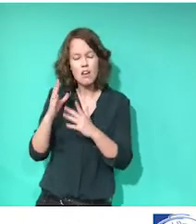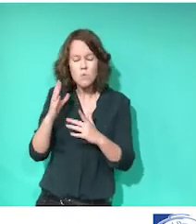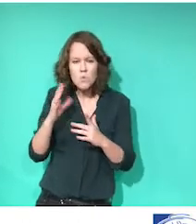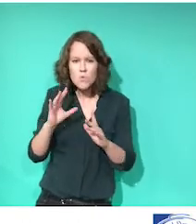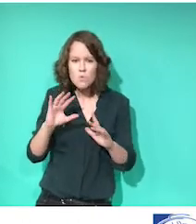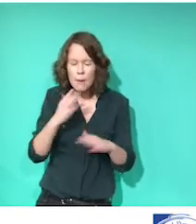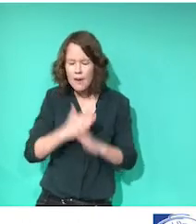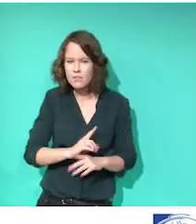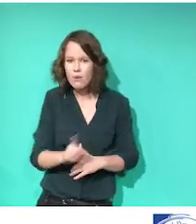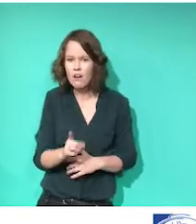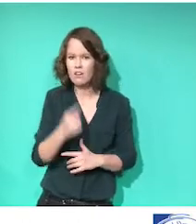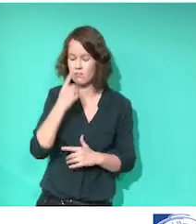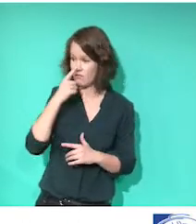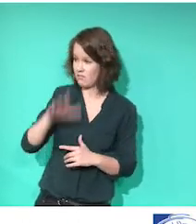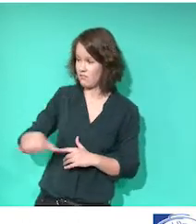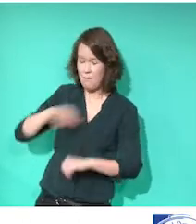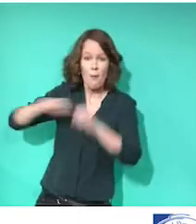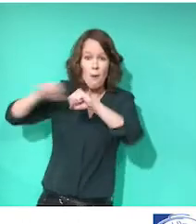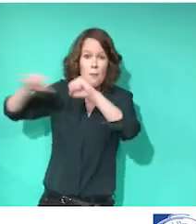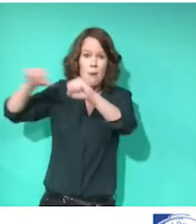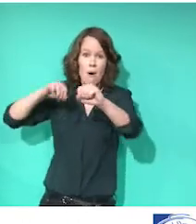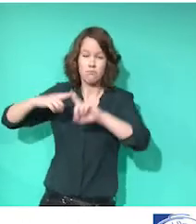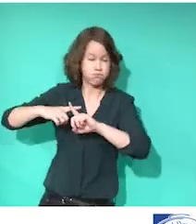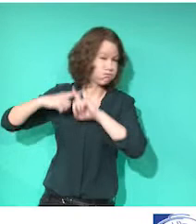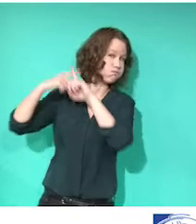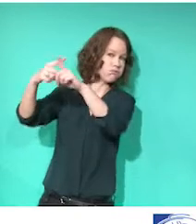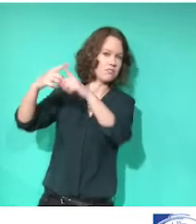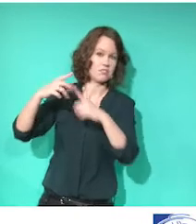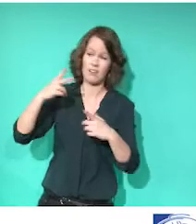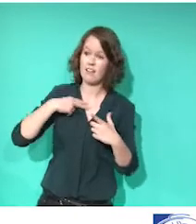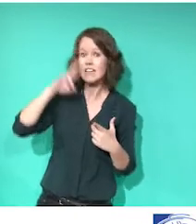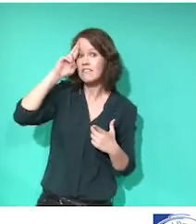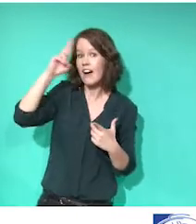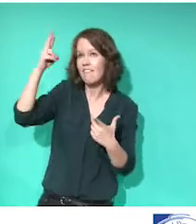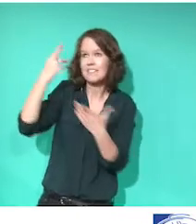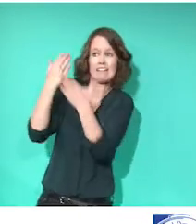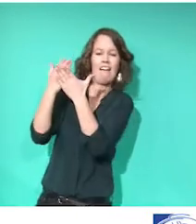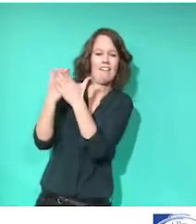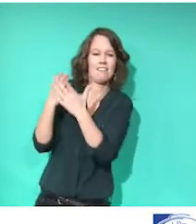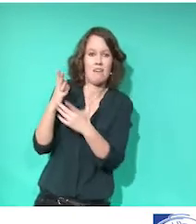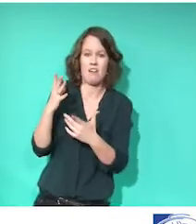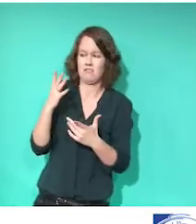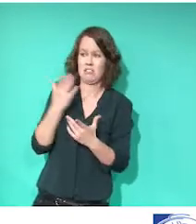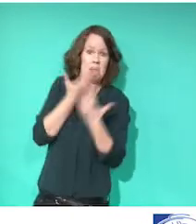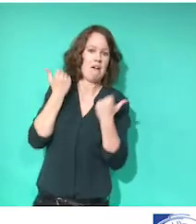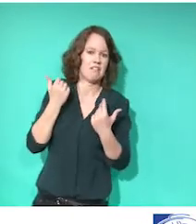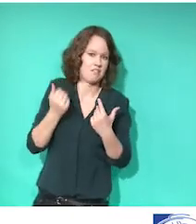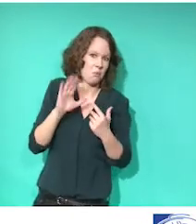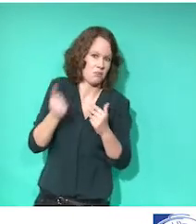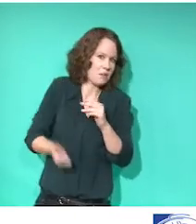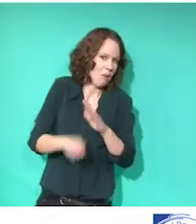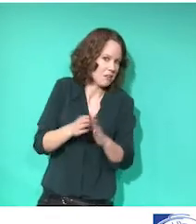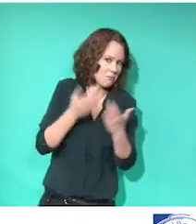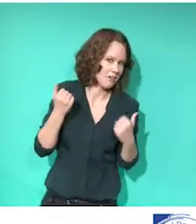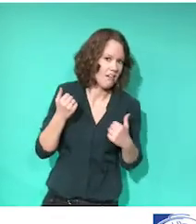le dynamisme que cette mobilisation allait susciter. Je l'espérais, mais c'est toujours quand on lance quelque chose, il y a une